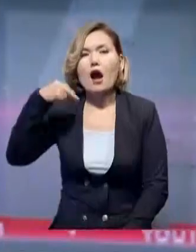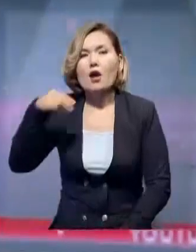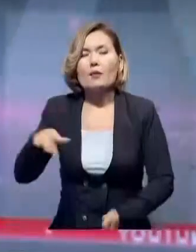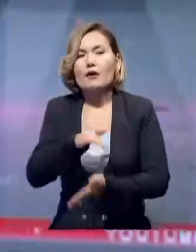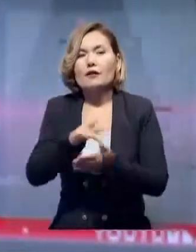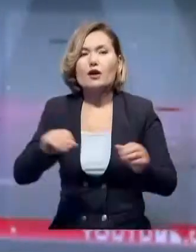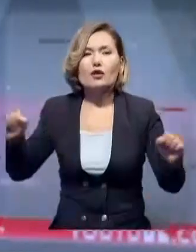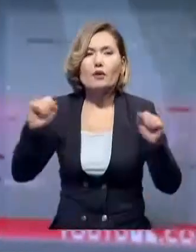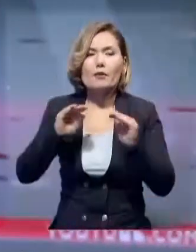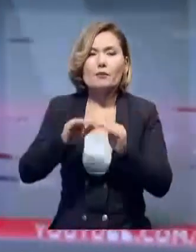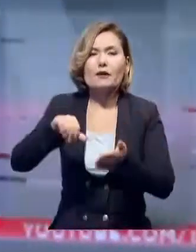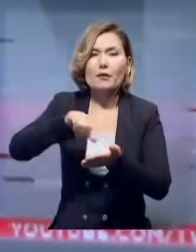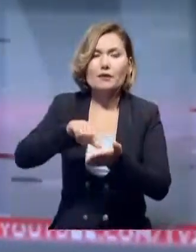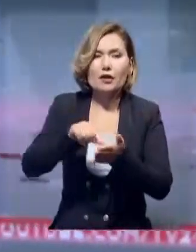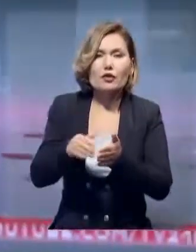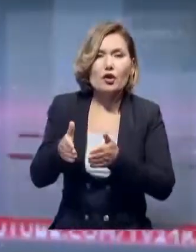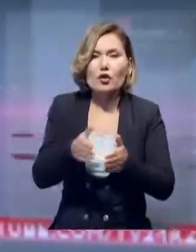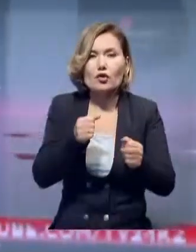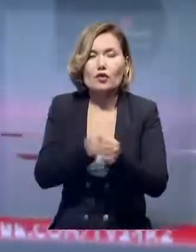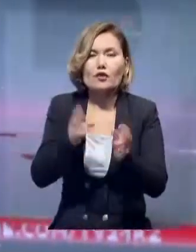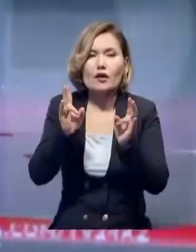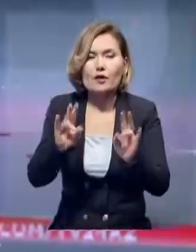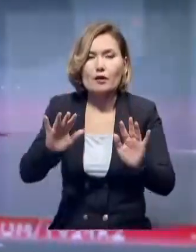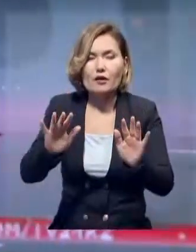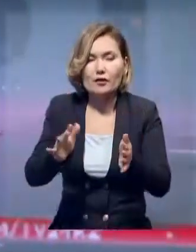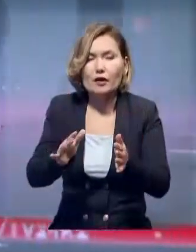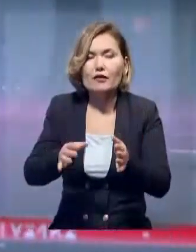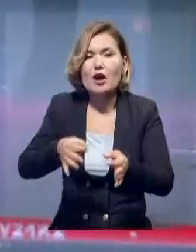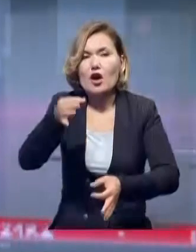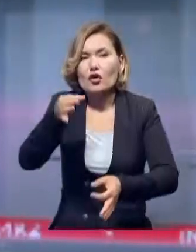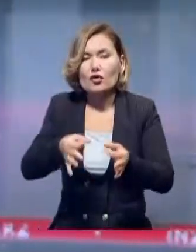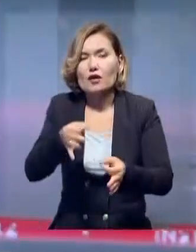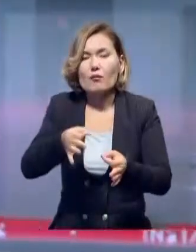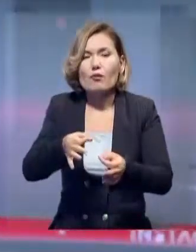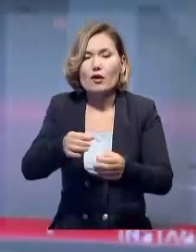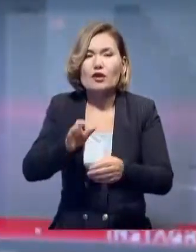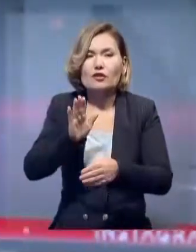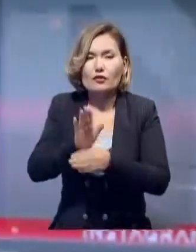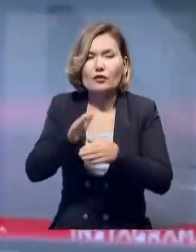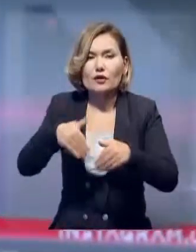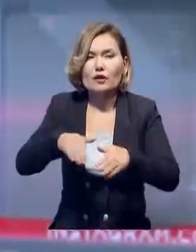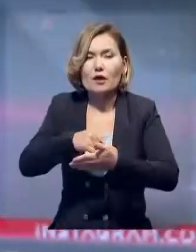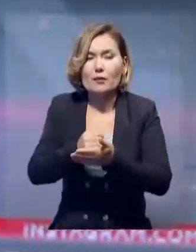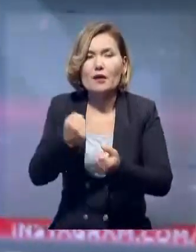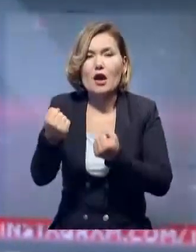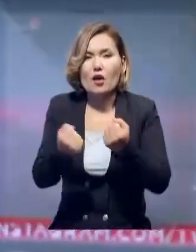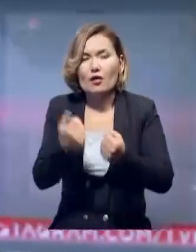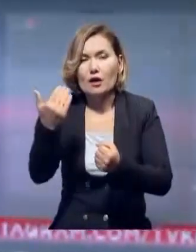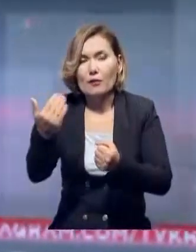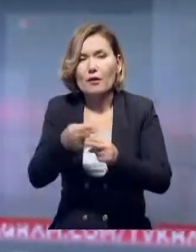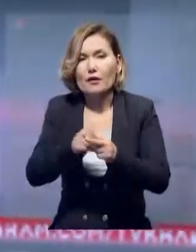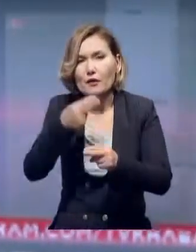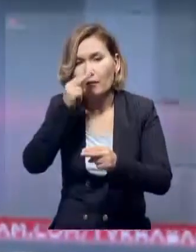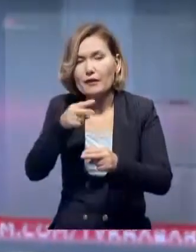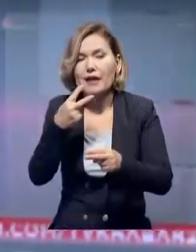Ақтөбеде спортшы балалардың қатысуымен болған жол апатына қатысты сот үкімі шықты. Адам өліміне себепкер болған көлік жүргізушісі 2,5 жылға